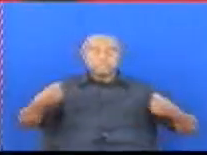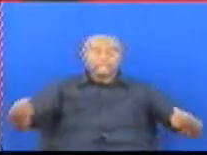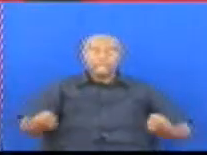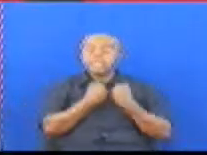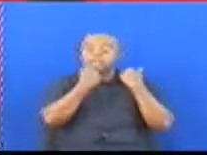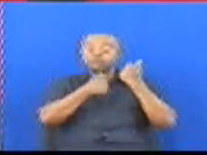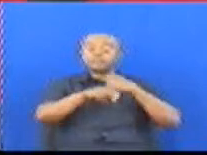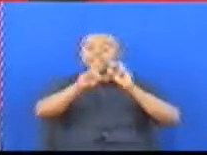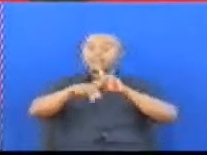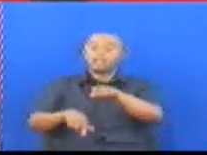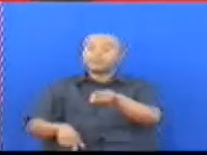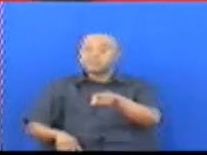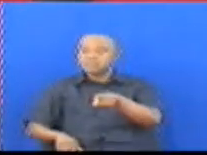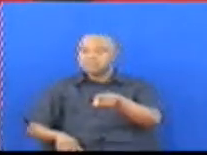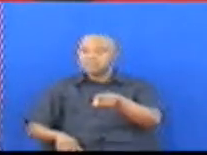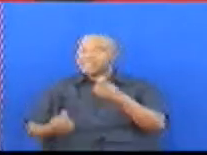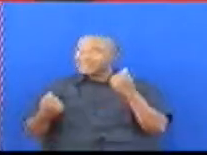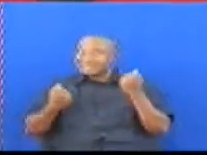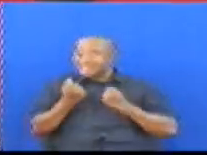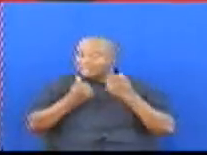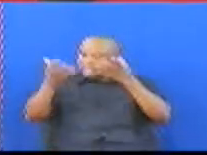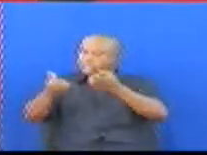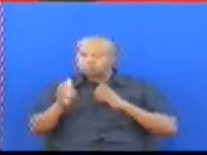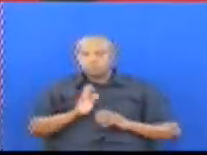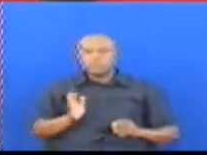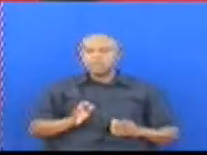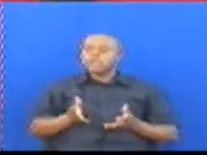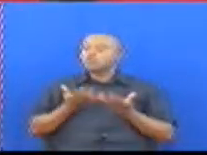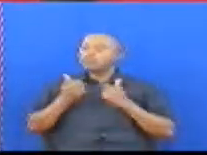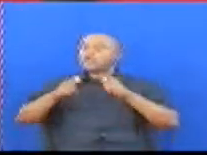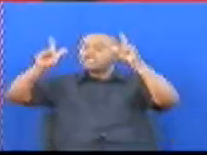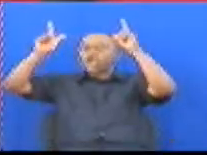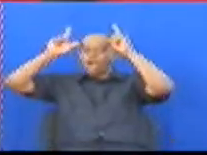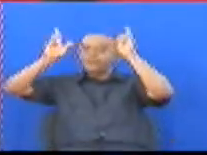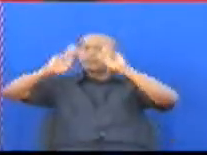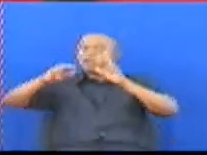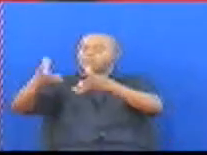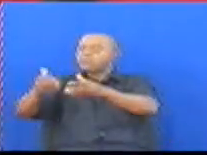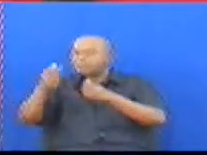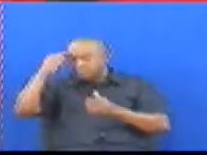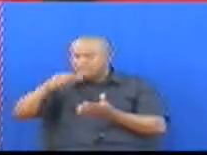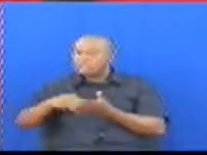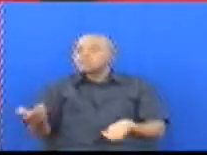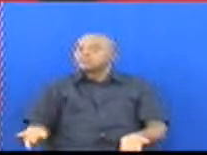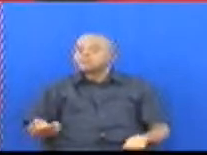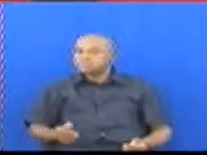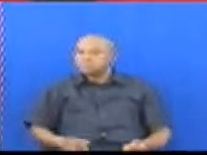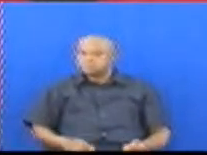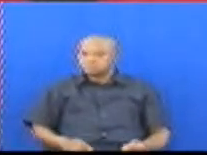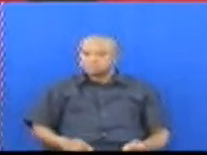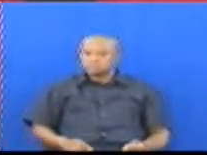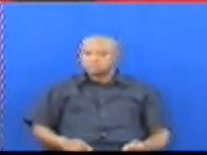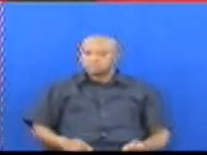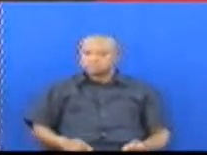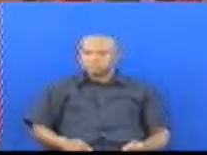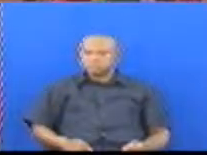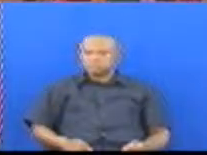kwenda mahakamani, gari haitaifishwi. Hasa kwa nini ng'ombe akienda mahakamani naye ataifishwe?